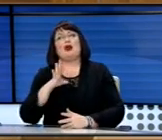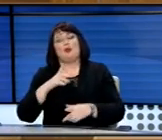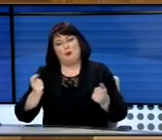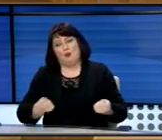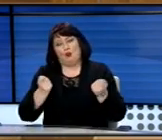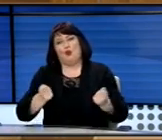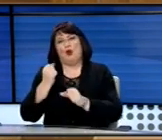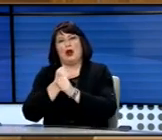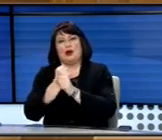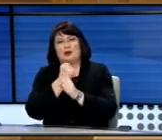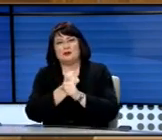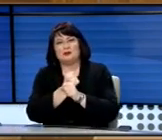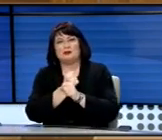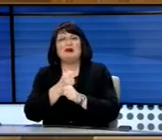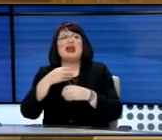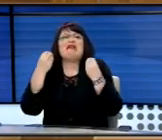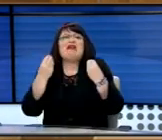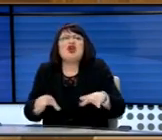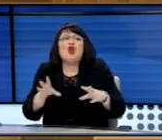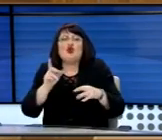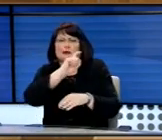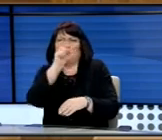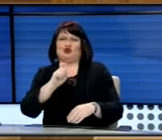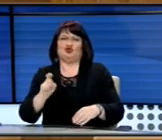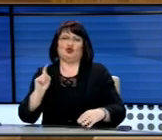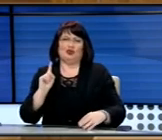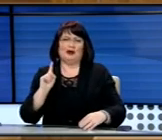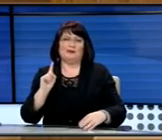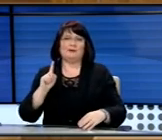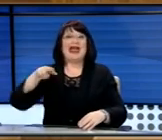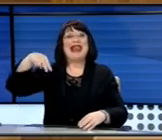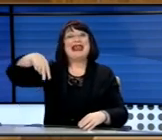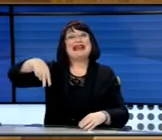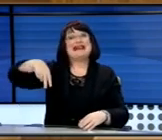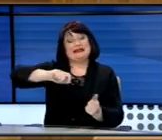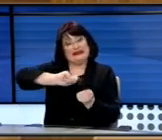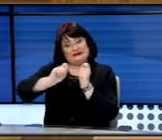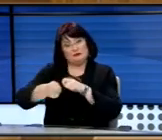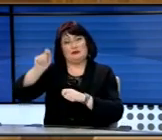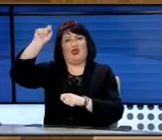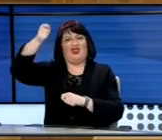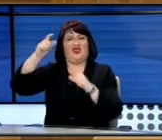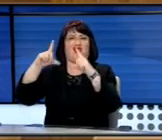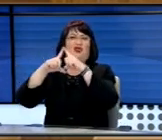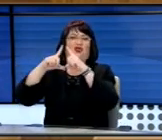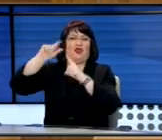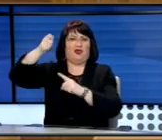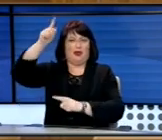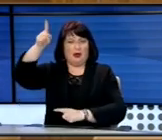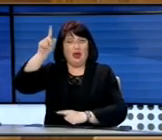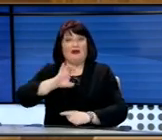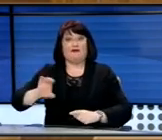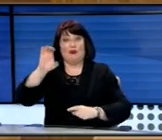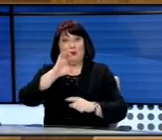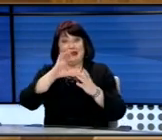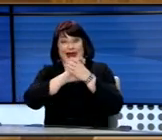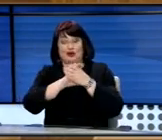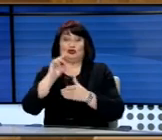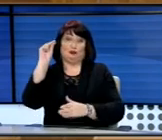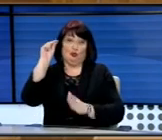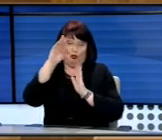την οδήγησαν σε δραστική επιδείνωση. Η απολιγνητοποίηση, σύμφωνα με τις δεσμεύσεις της Ευρωπαϊκής